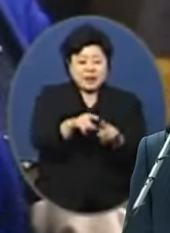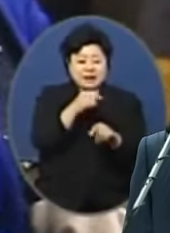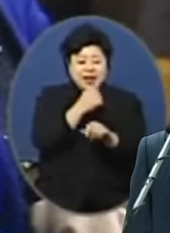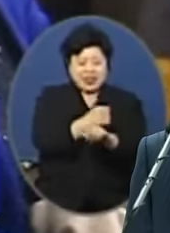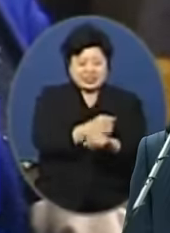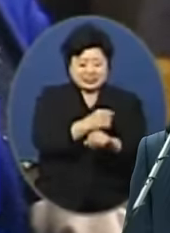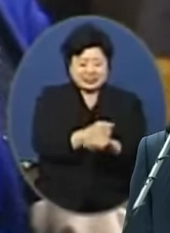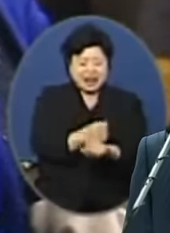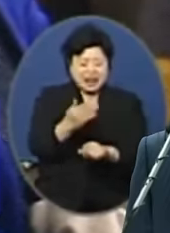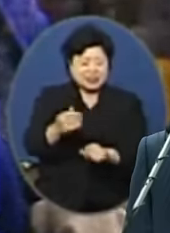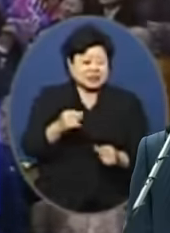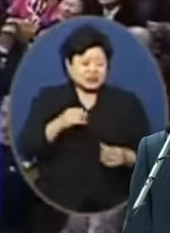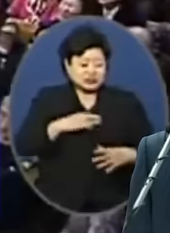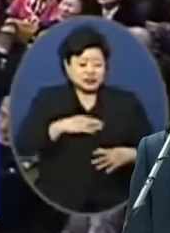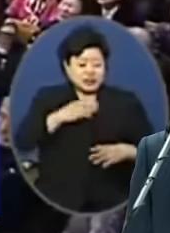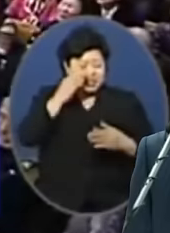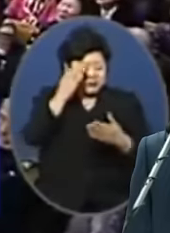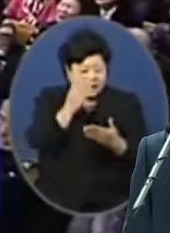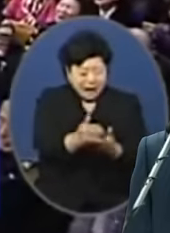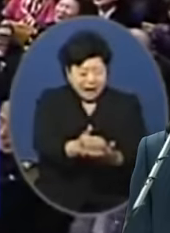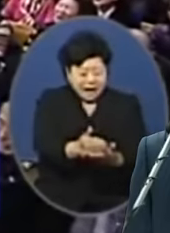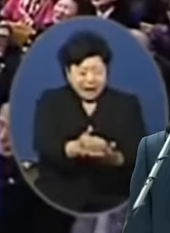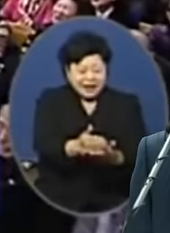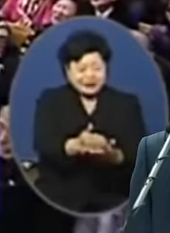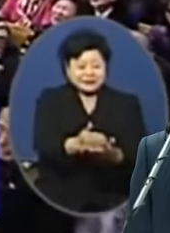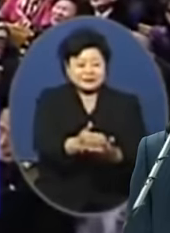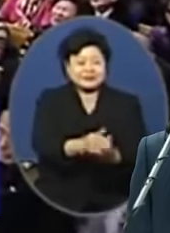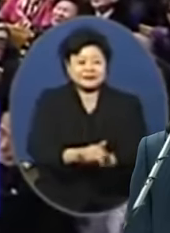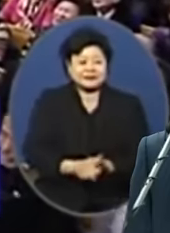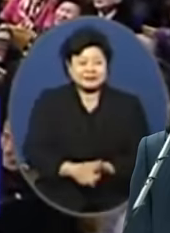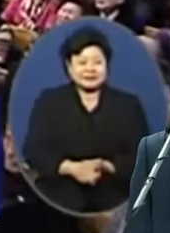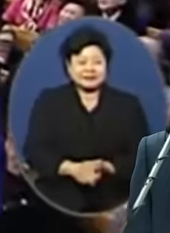우리와 함께 하시느니라, 그들을 두려워하지 말라.